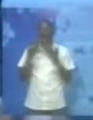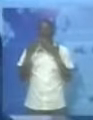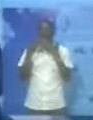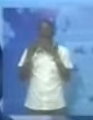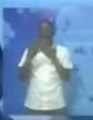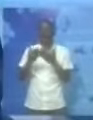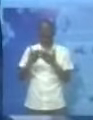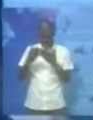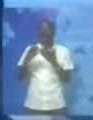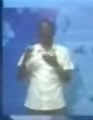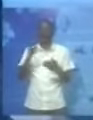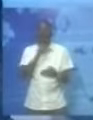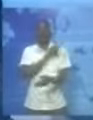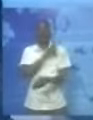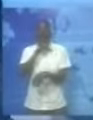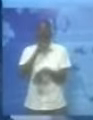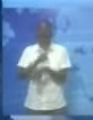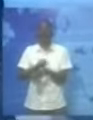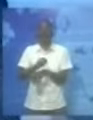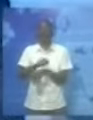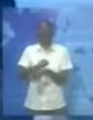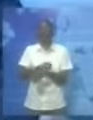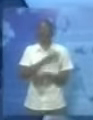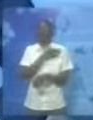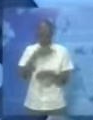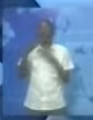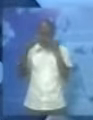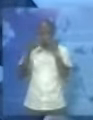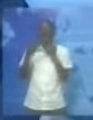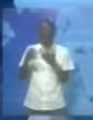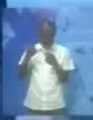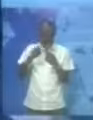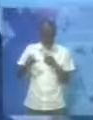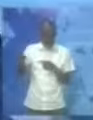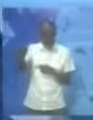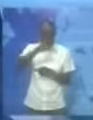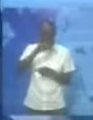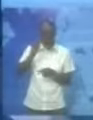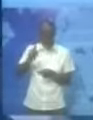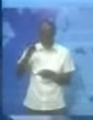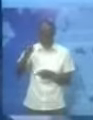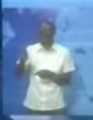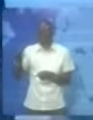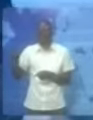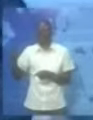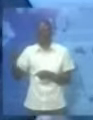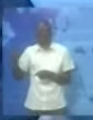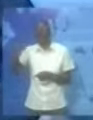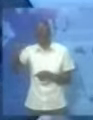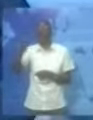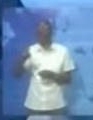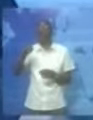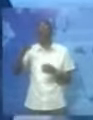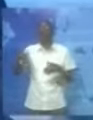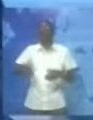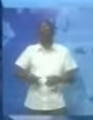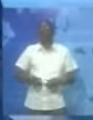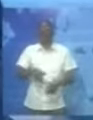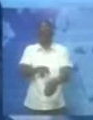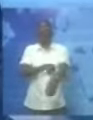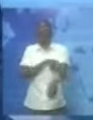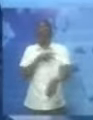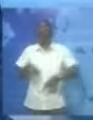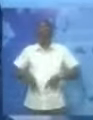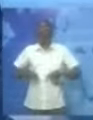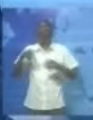Merci Viviane Tendebogo et puis merci à vous PPDA. En tout cas, merci pour vos souhaits de longévité dans le